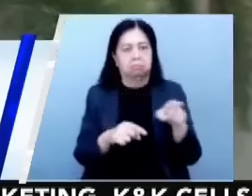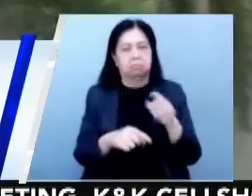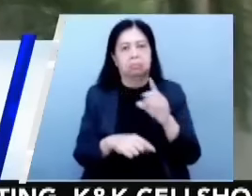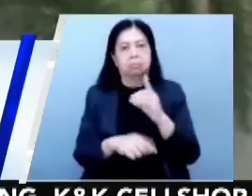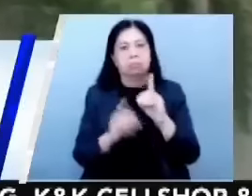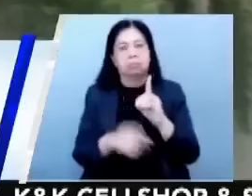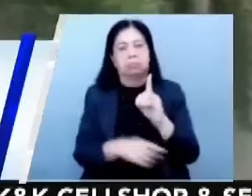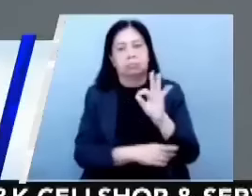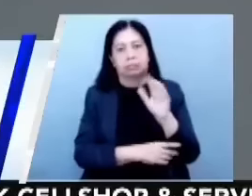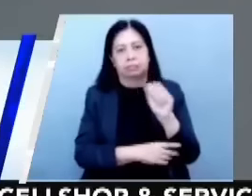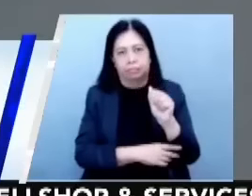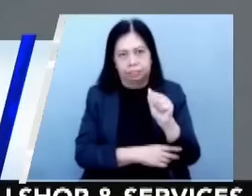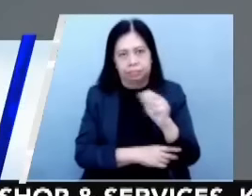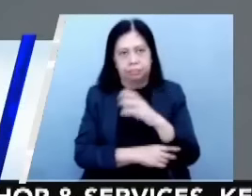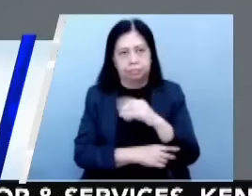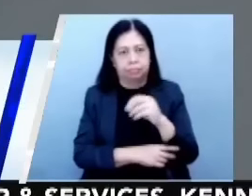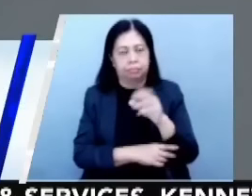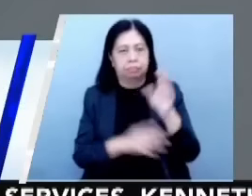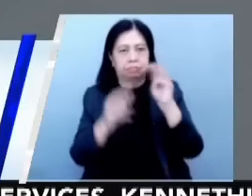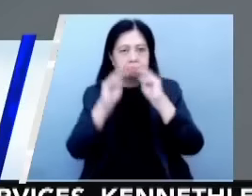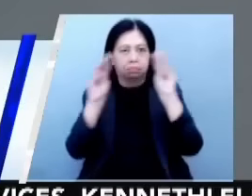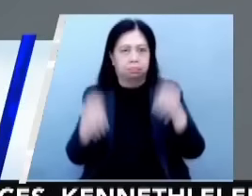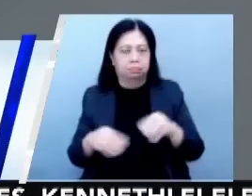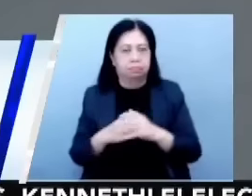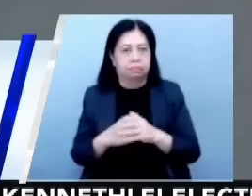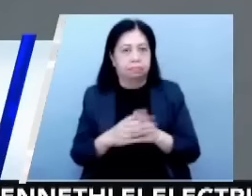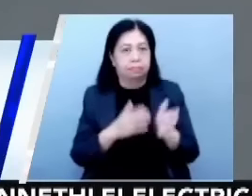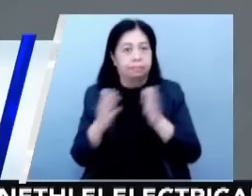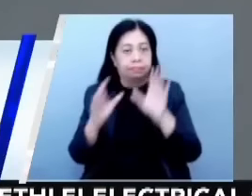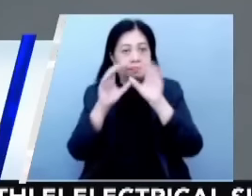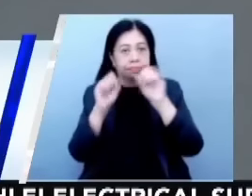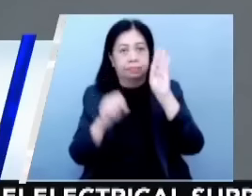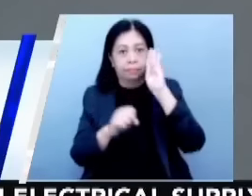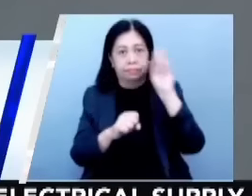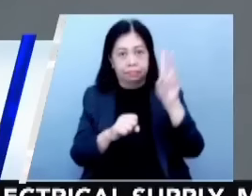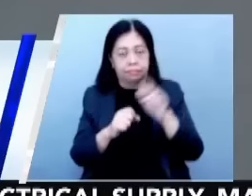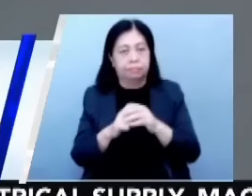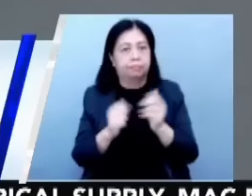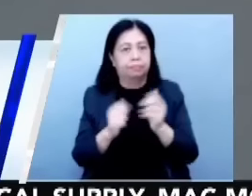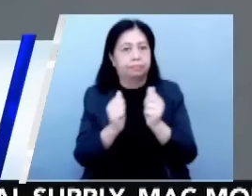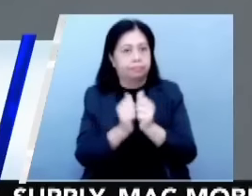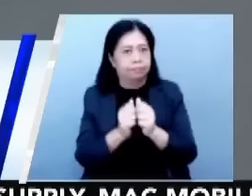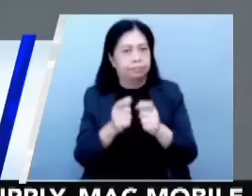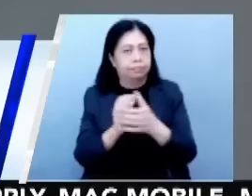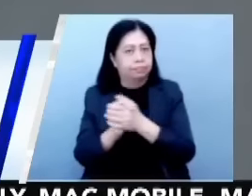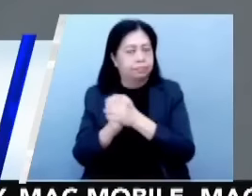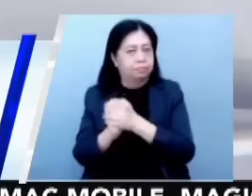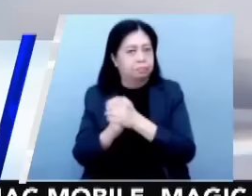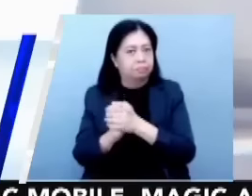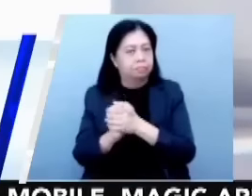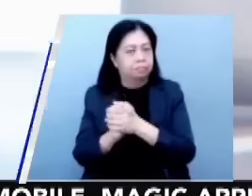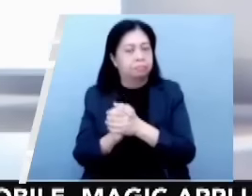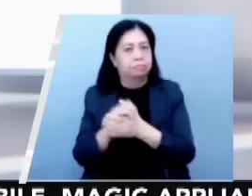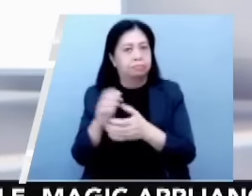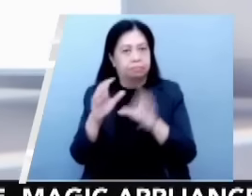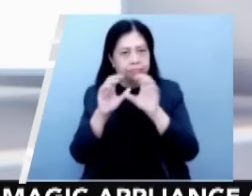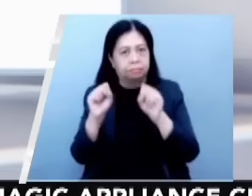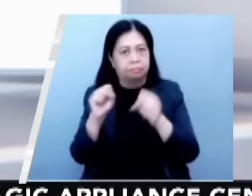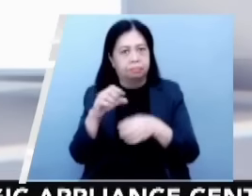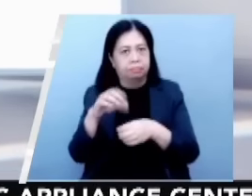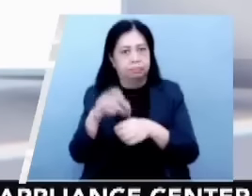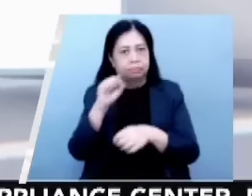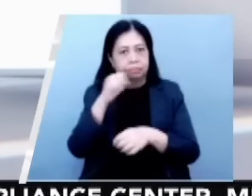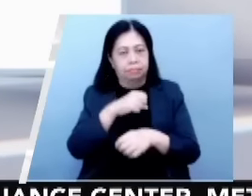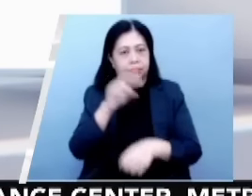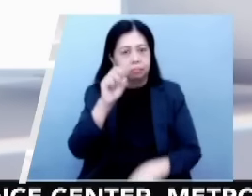Affairs at ang Malacanang. Bukod kay Pangulong Marcos, kabilang sa mga bumati sa President-elect ng Taiwan ay sina U.S. Secretary